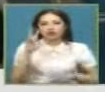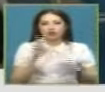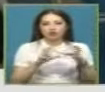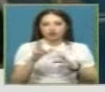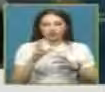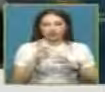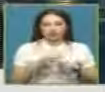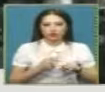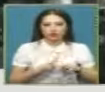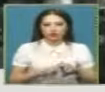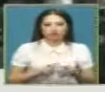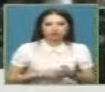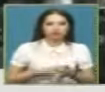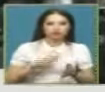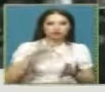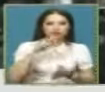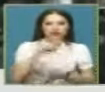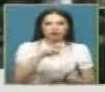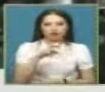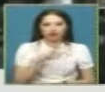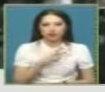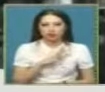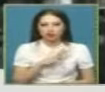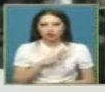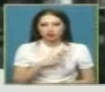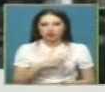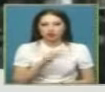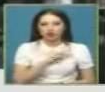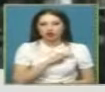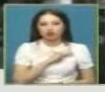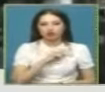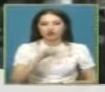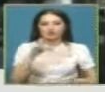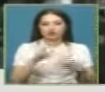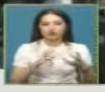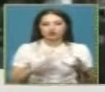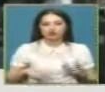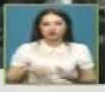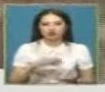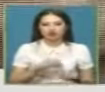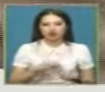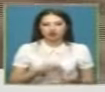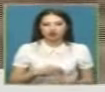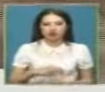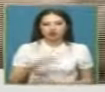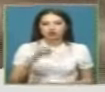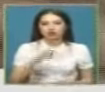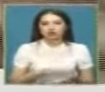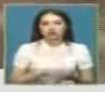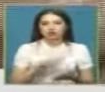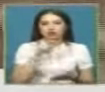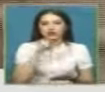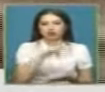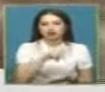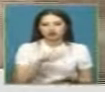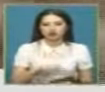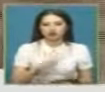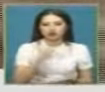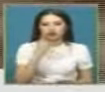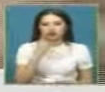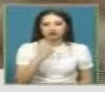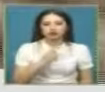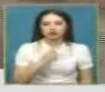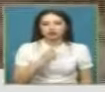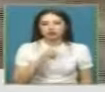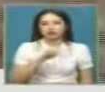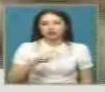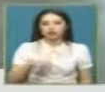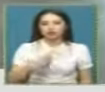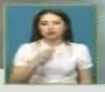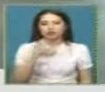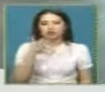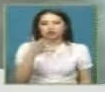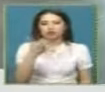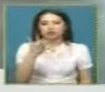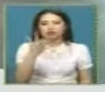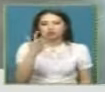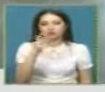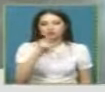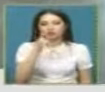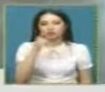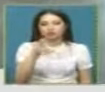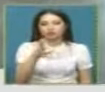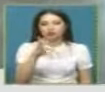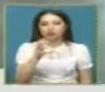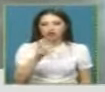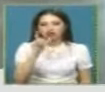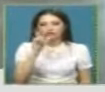осылай деп хат жолдады. Кәсіпорын жұмысшыларының ортақ тілегі мен ұстанымы жазылған хатқа 1,5 мың адам қол қойған. Мемлекет қолдауының